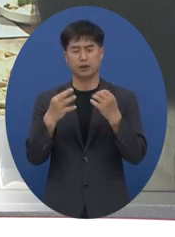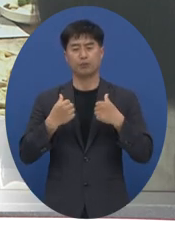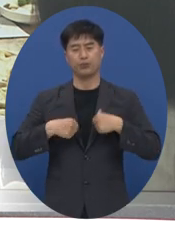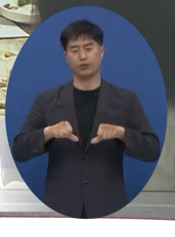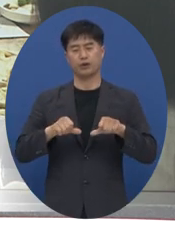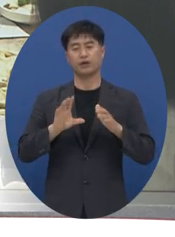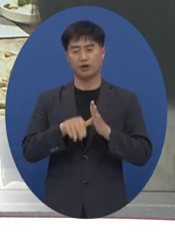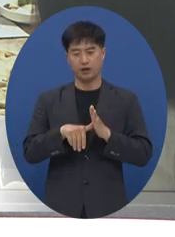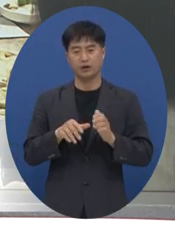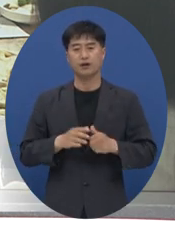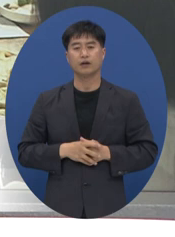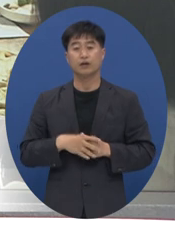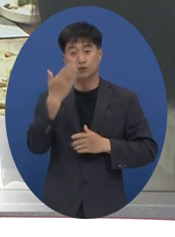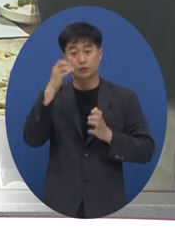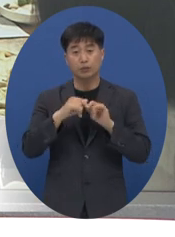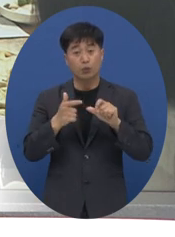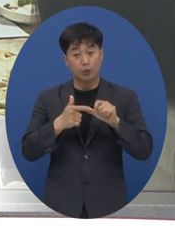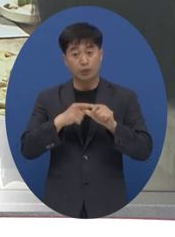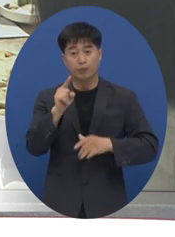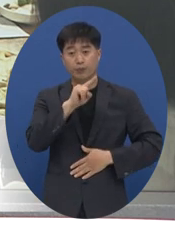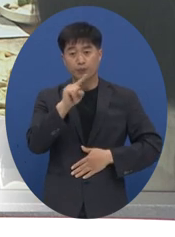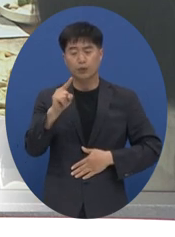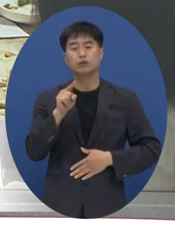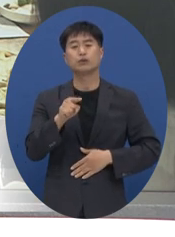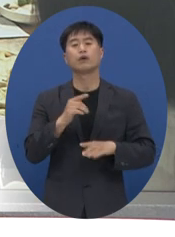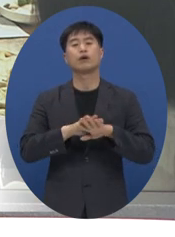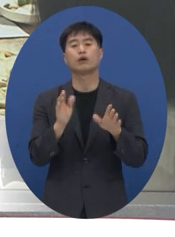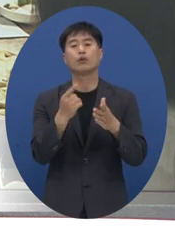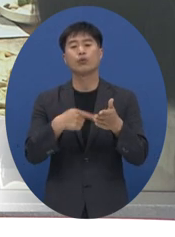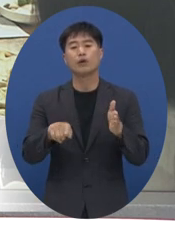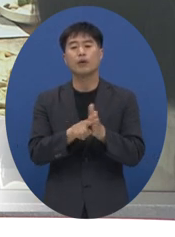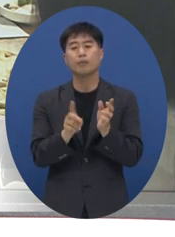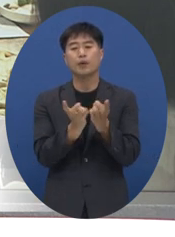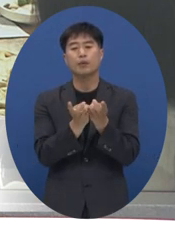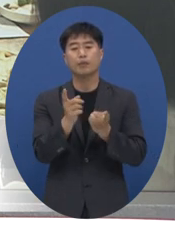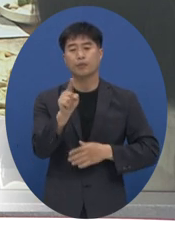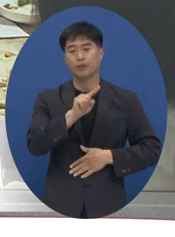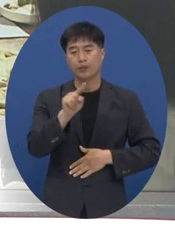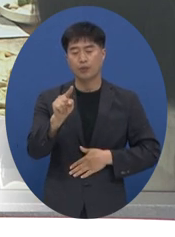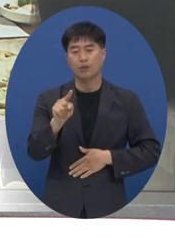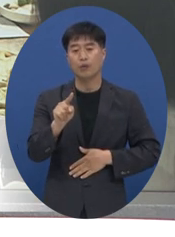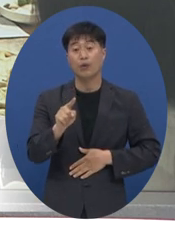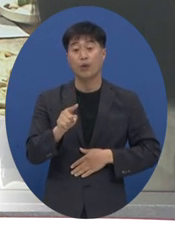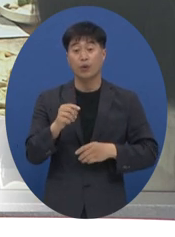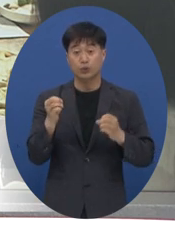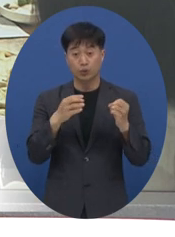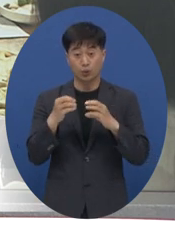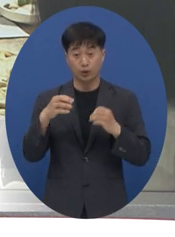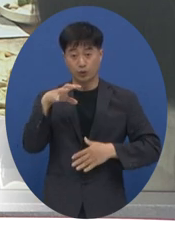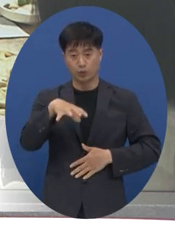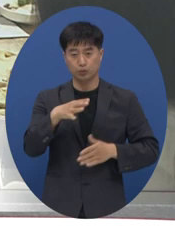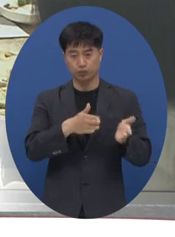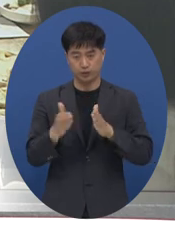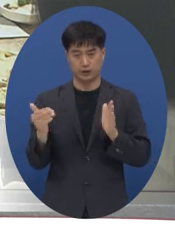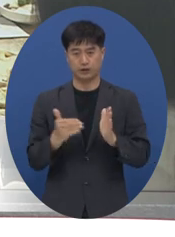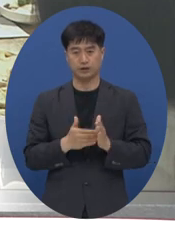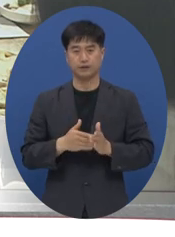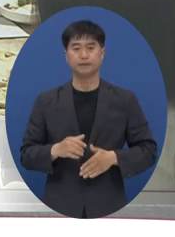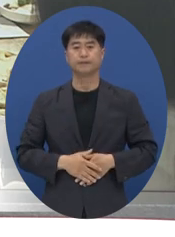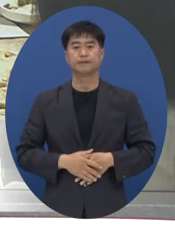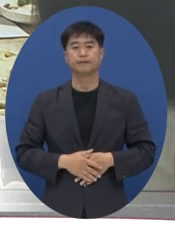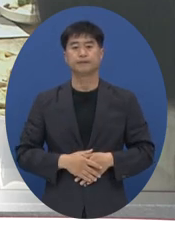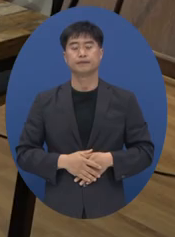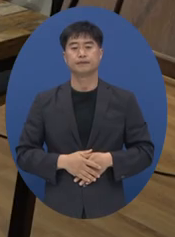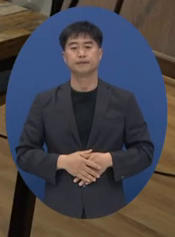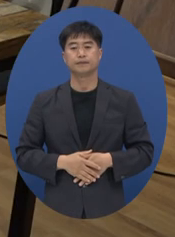뜻인데요. 과연 청년들의 고민은 무엇이고 이를 해결하기 위해선 어떻게 해야 하는지 허심탄회하게 소통하는 자리가 마련됐습니다.